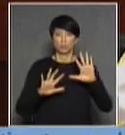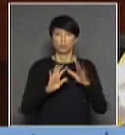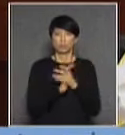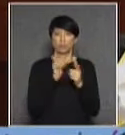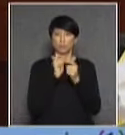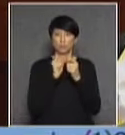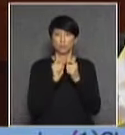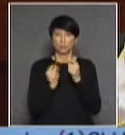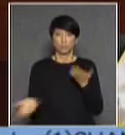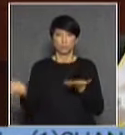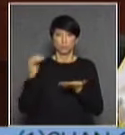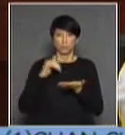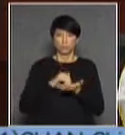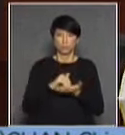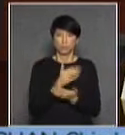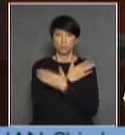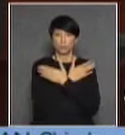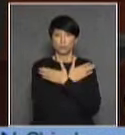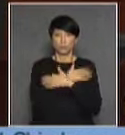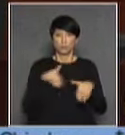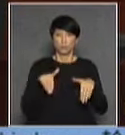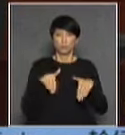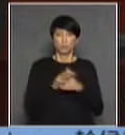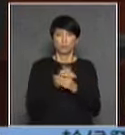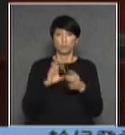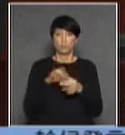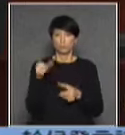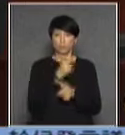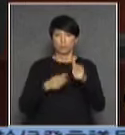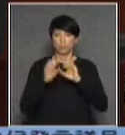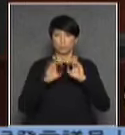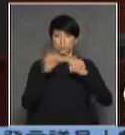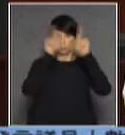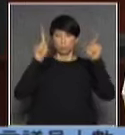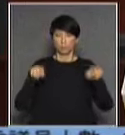到今日仍然是拒绝公开他的财务报告的。